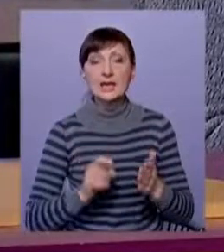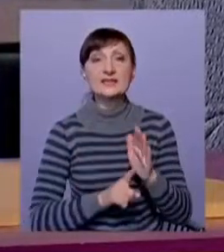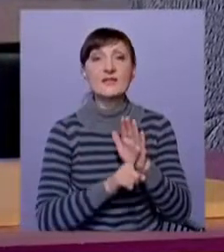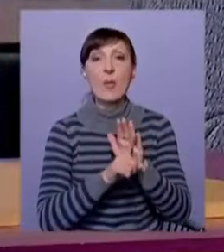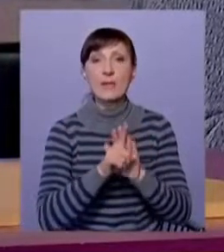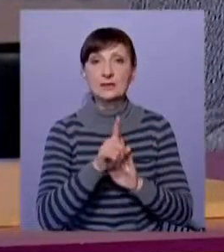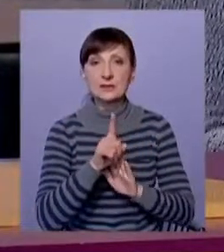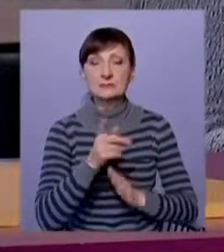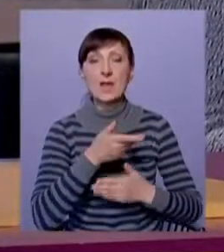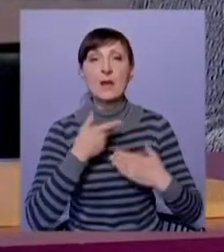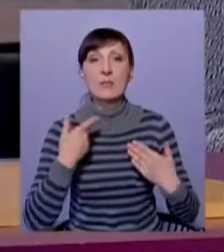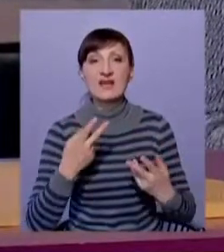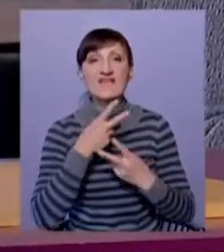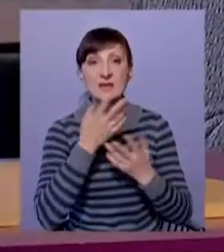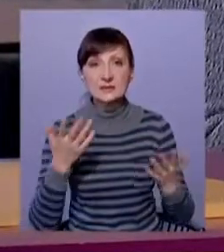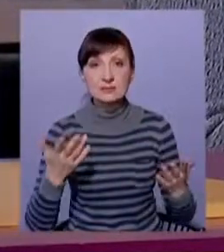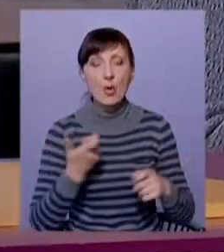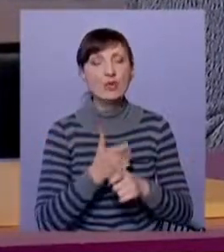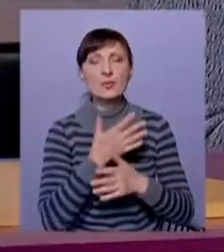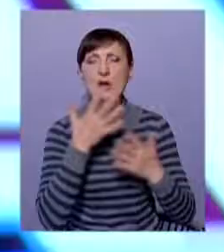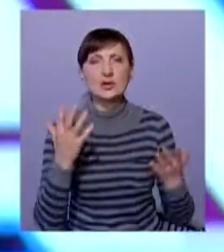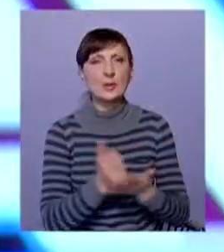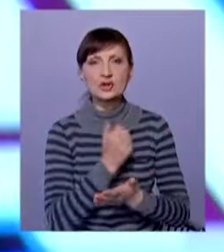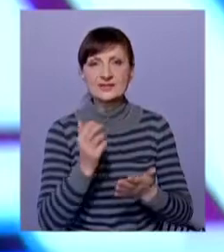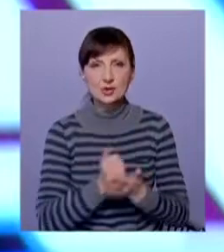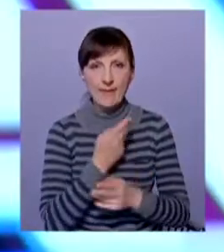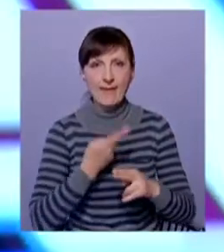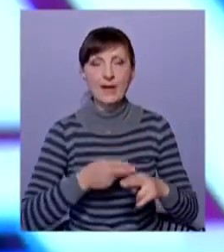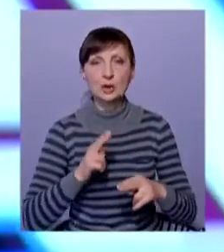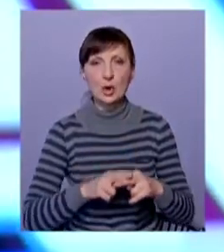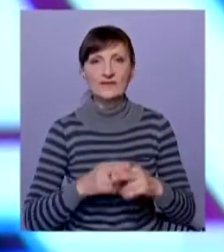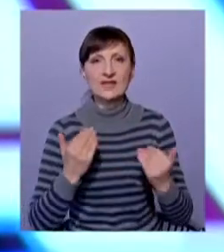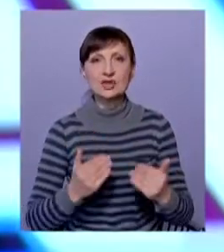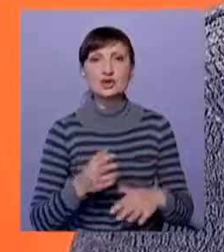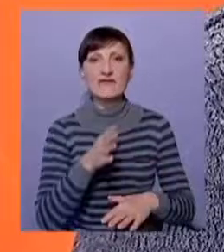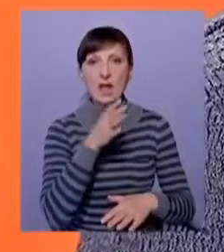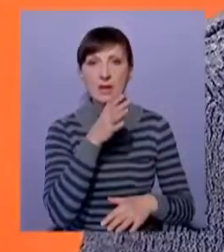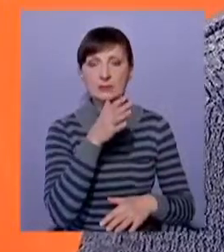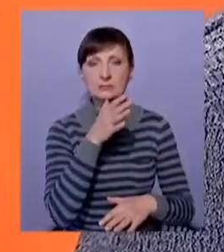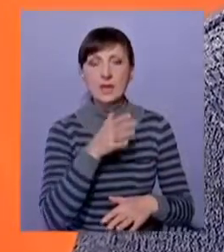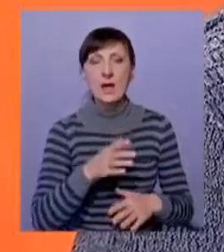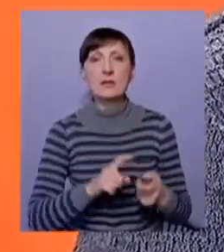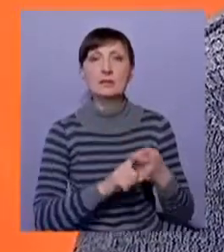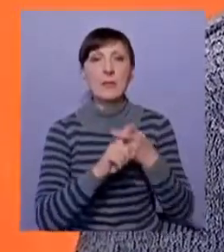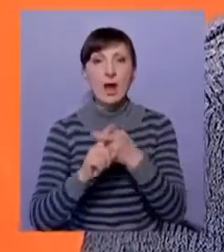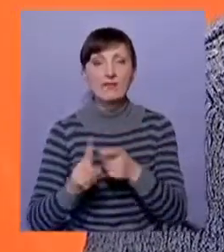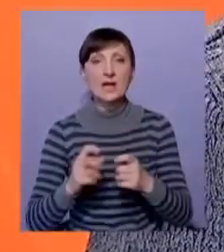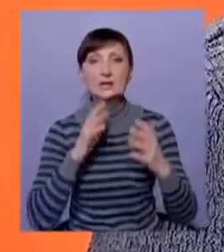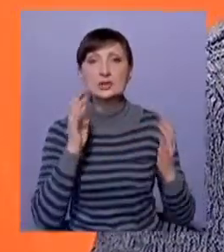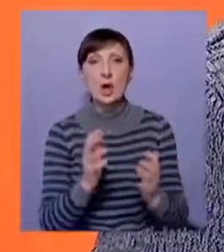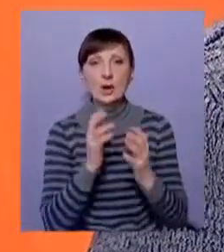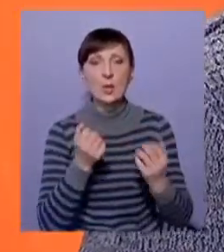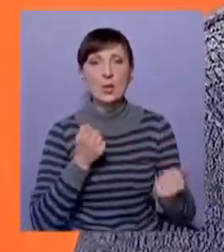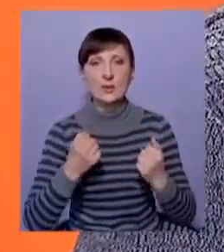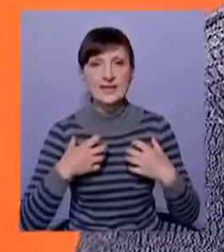момента мы видим очень большие достижения, которые в настоящее время направлены на сохранение и